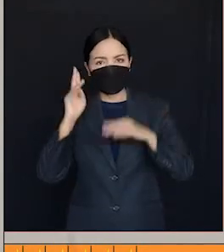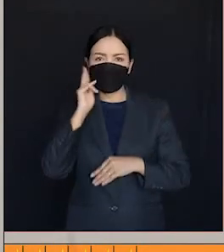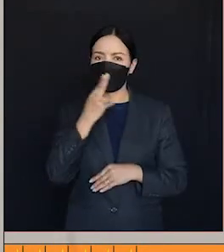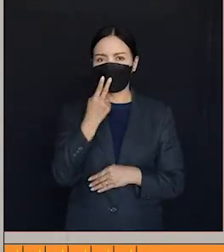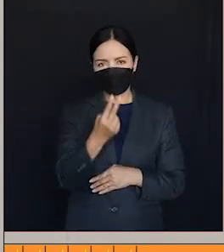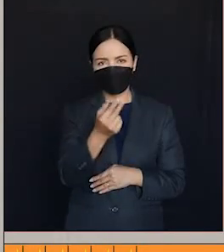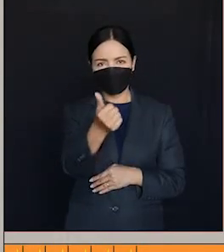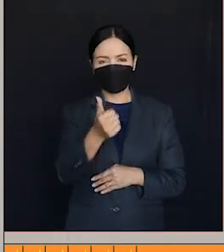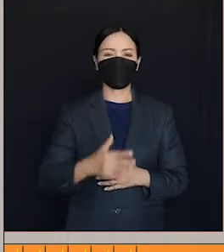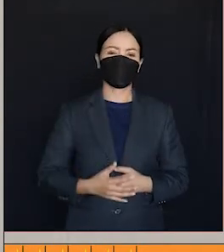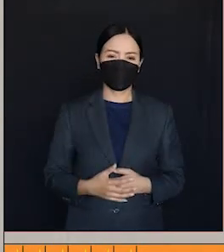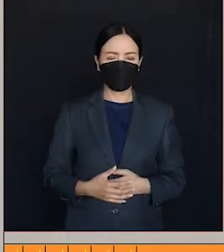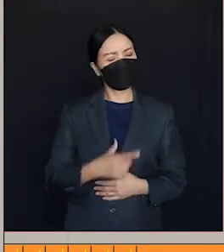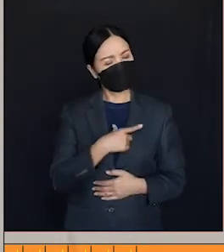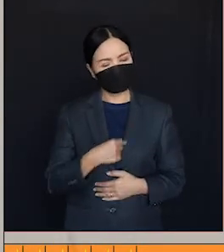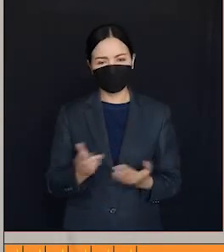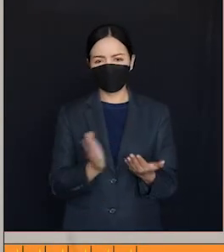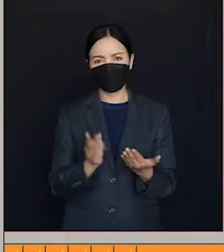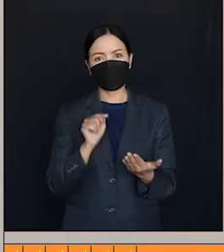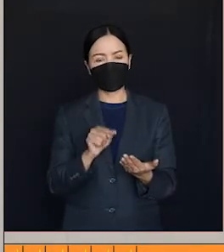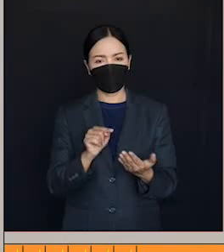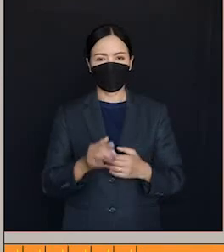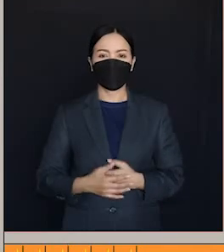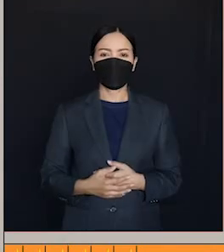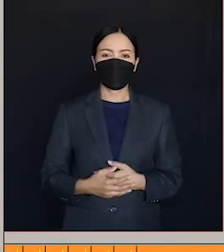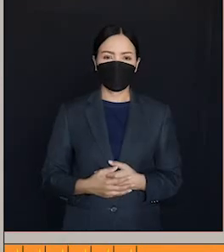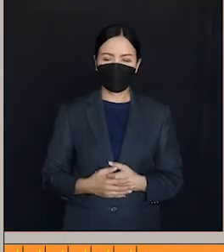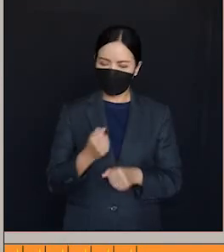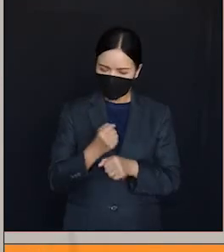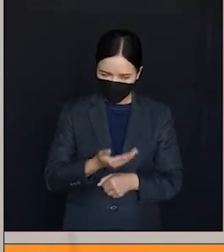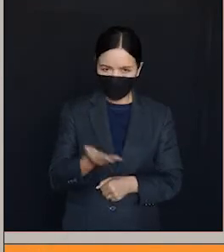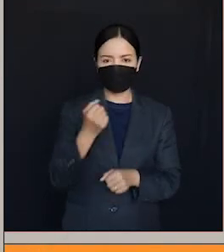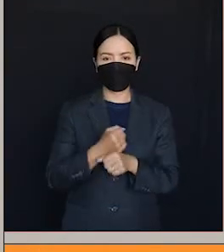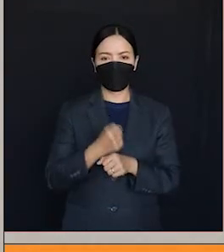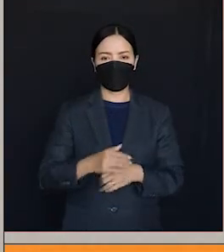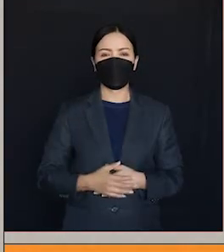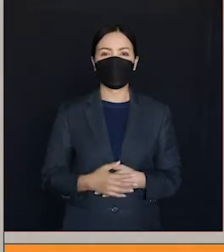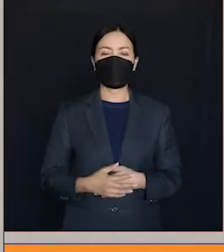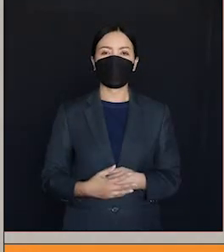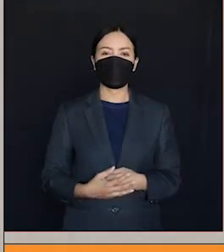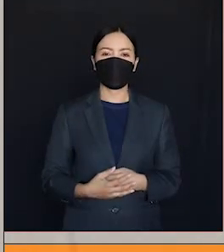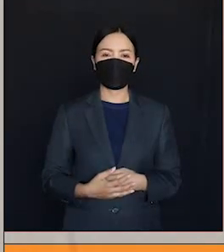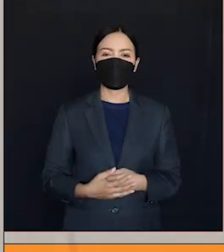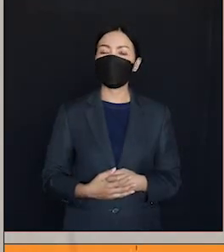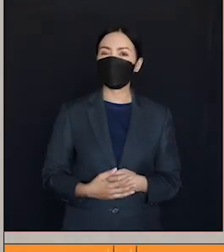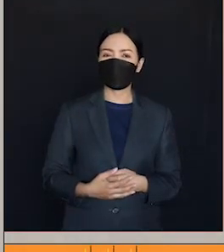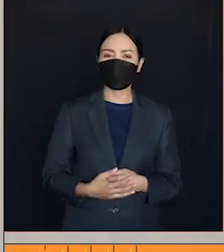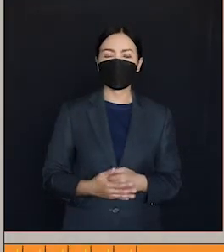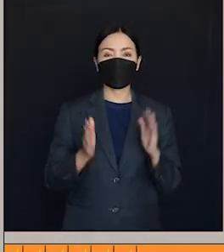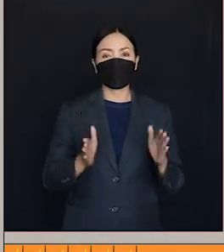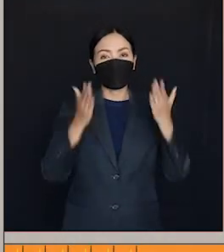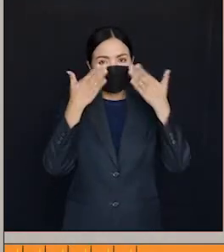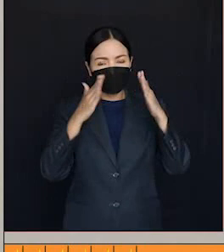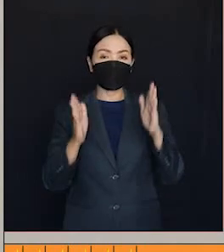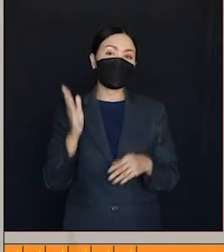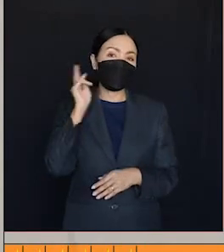อืมอันนี้เจ๋งมากเลยชอบมากมาเถอะค่ะทำเถอะค่ะส่งมาเยอะๆนะคะ จริงนะคะเพราะว่าจะได้แบบคนตาบอ